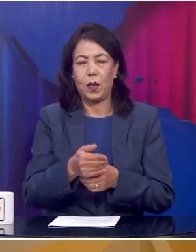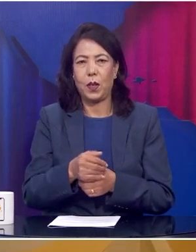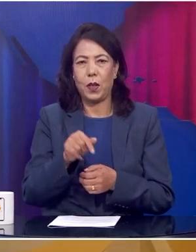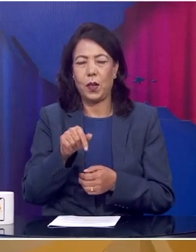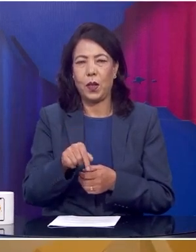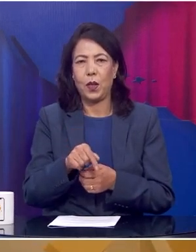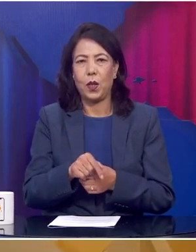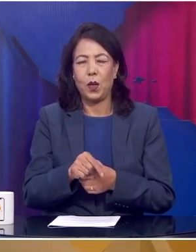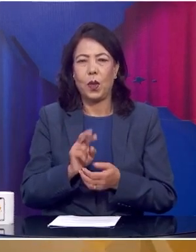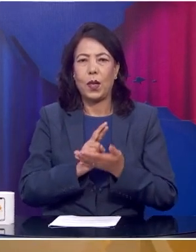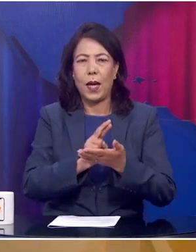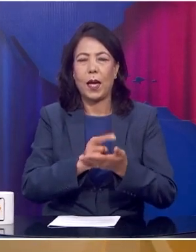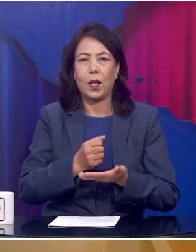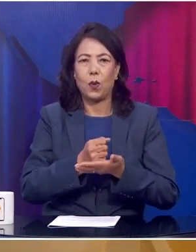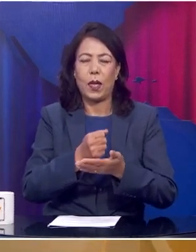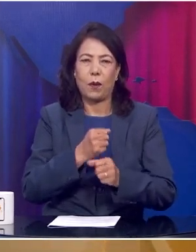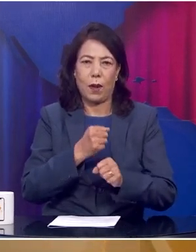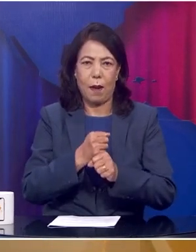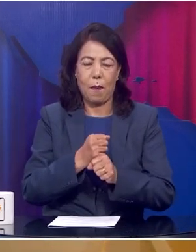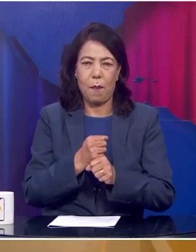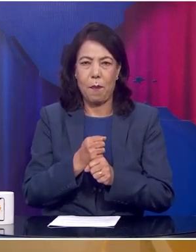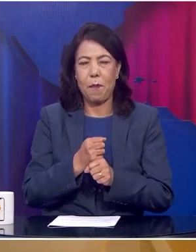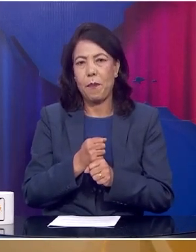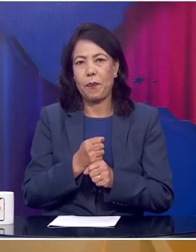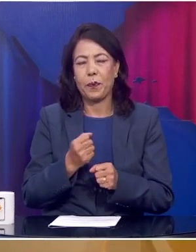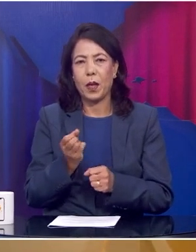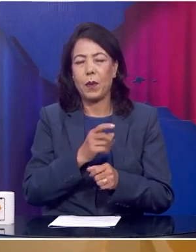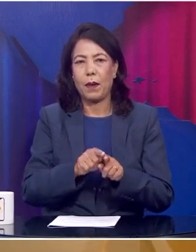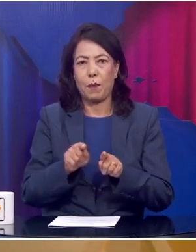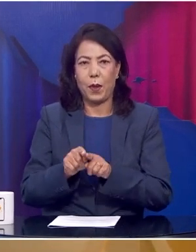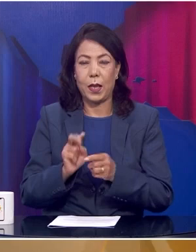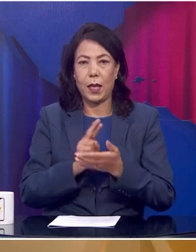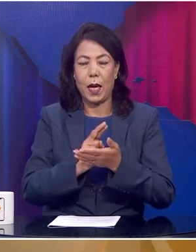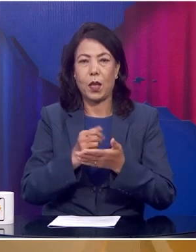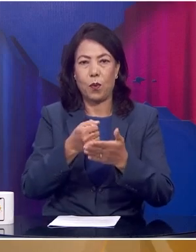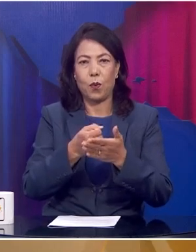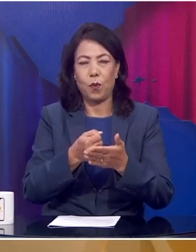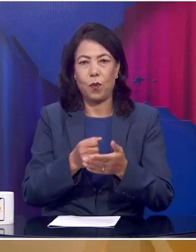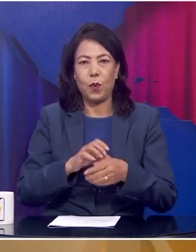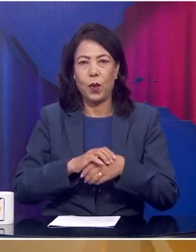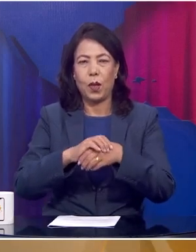यो राहत र उद्धारको काम भन्दा उद्धारको काम भन्दा पनि राहत पुर्याउने र